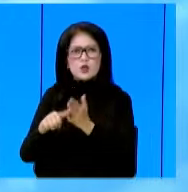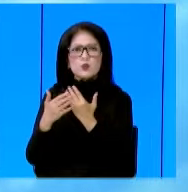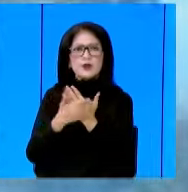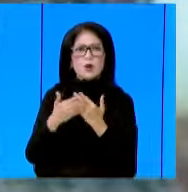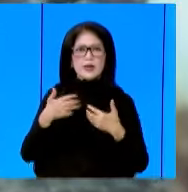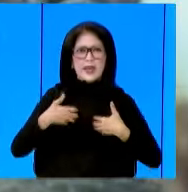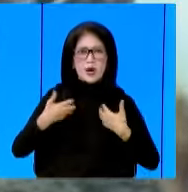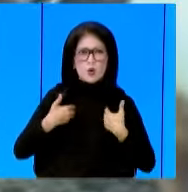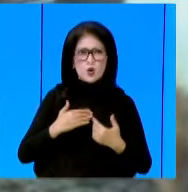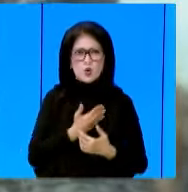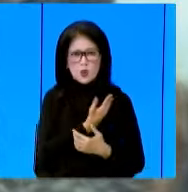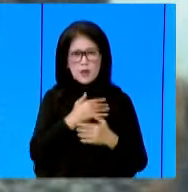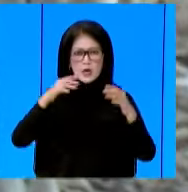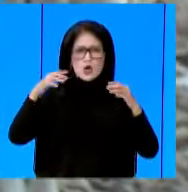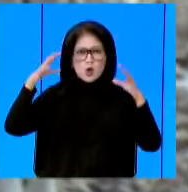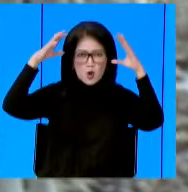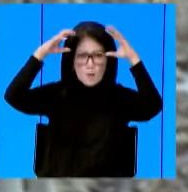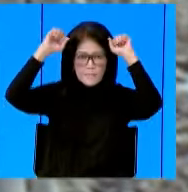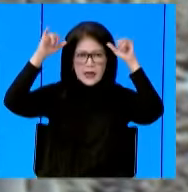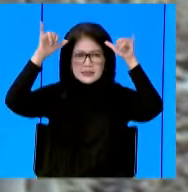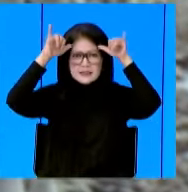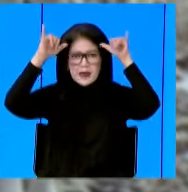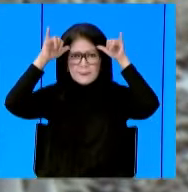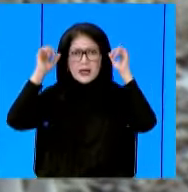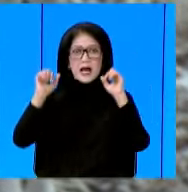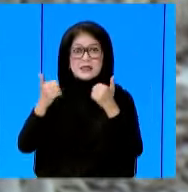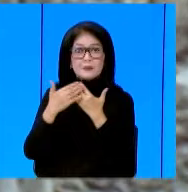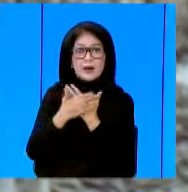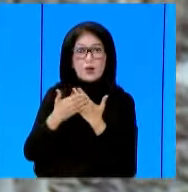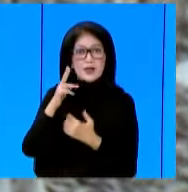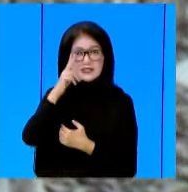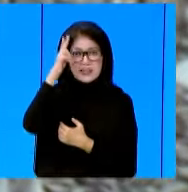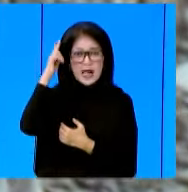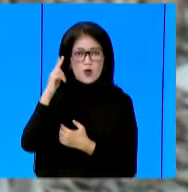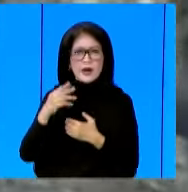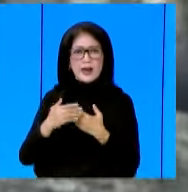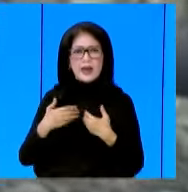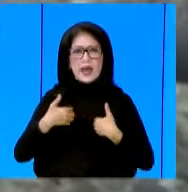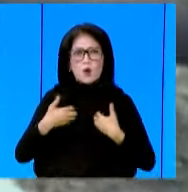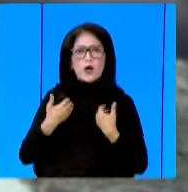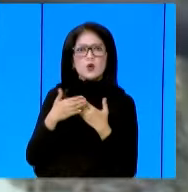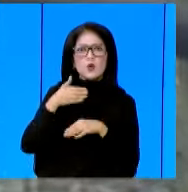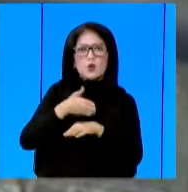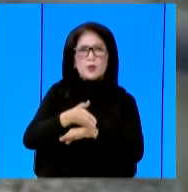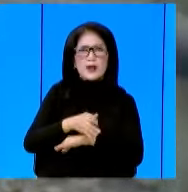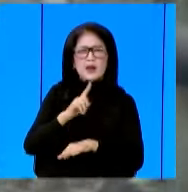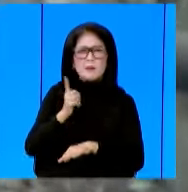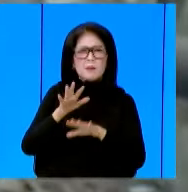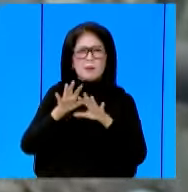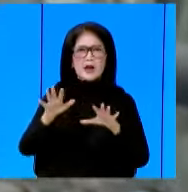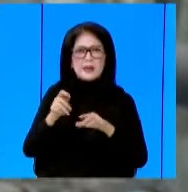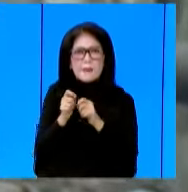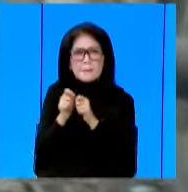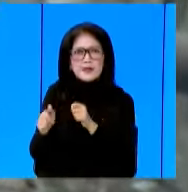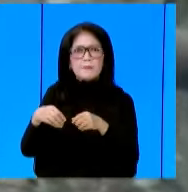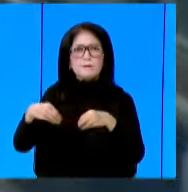terutama domba dan sapi banyak diminati. Domba dan sapi hasil perawatan di salon hewan kurban lebih diminati pembeli dan menguntungkan bagi